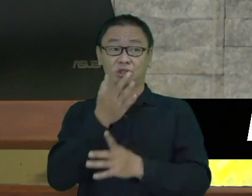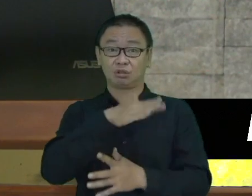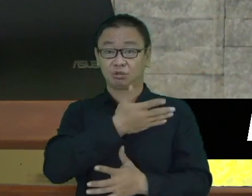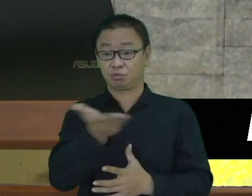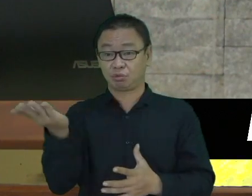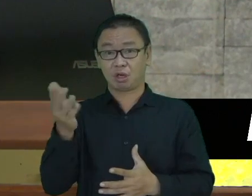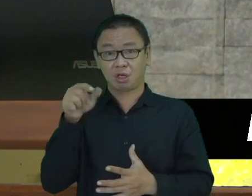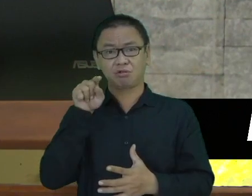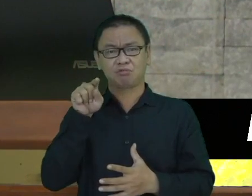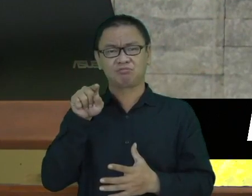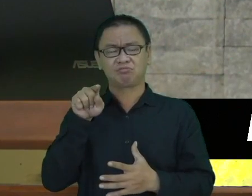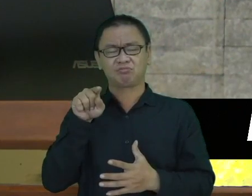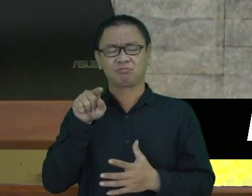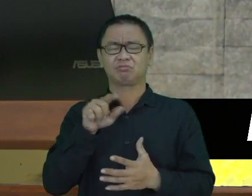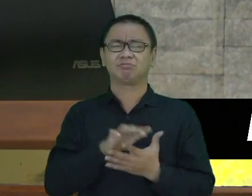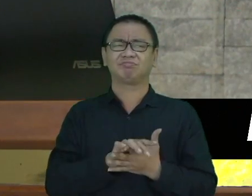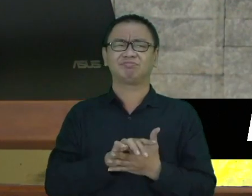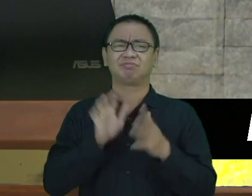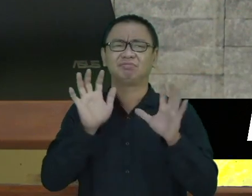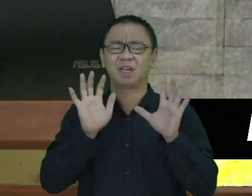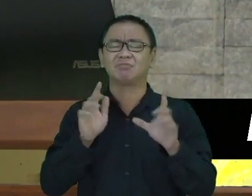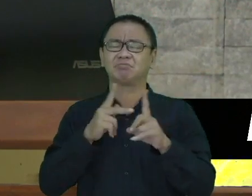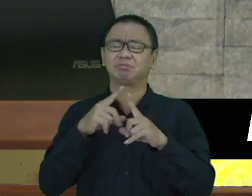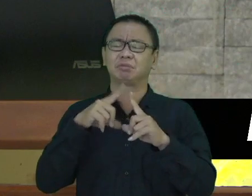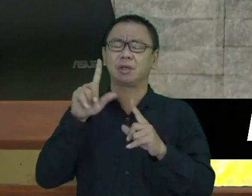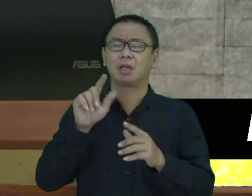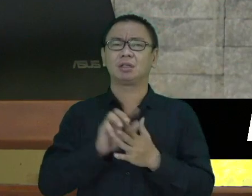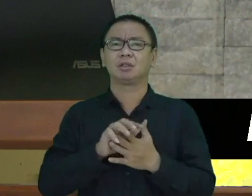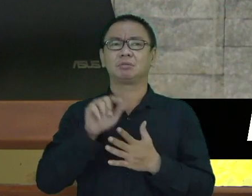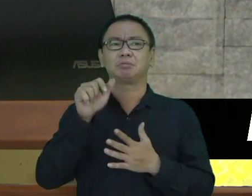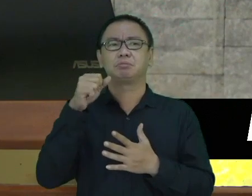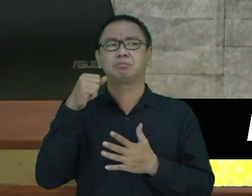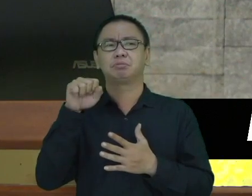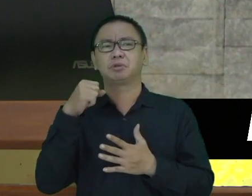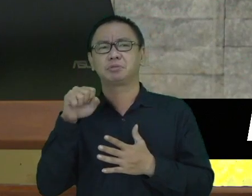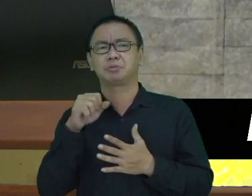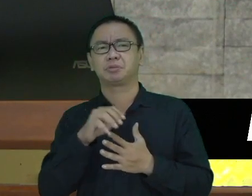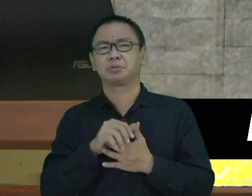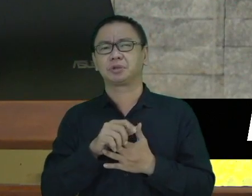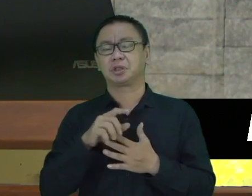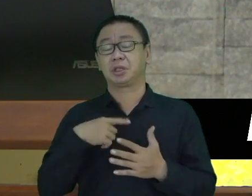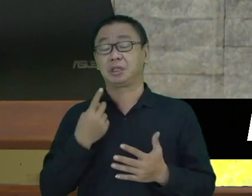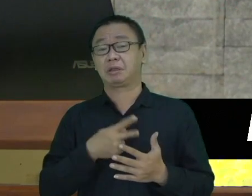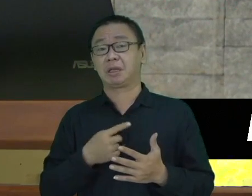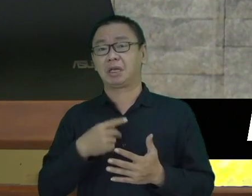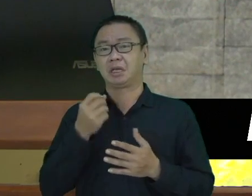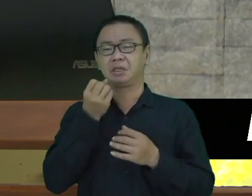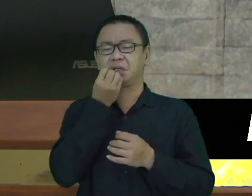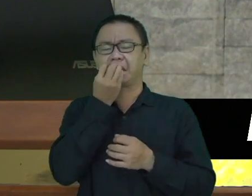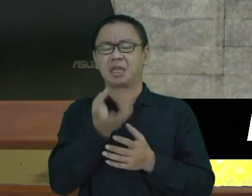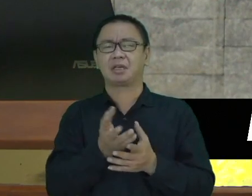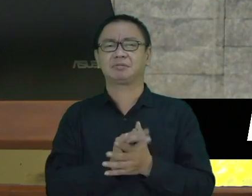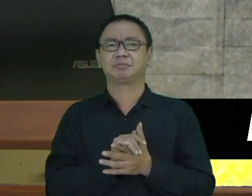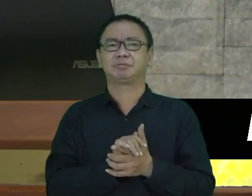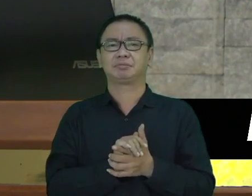Ya, tentu banyak hal yang belum dapat kita nyatakan. Namun demikian, saudara, marilah